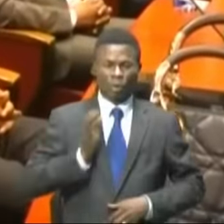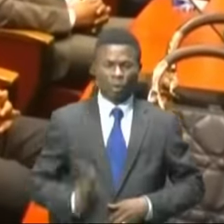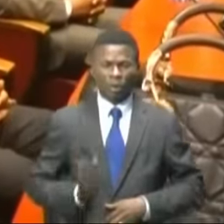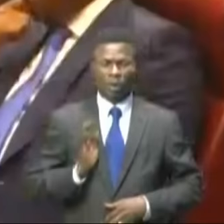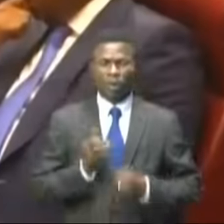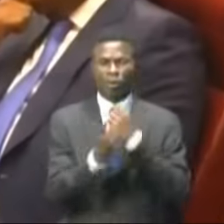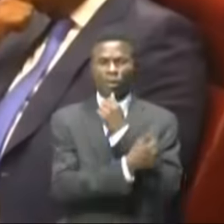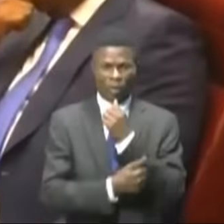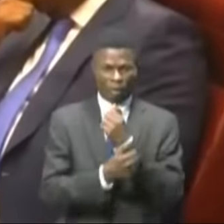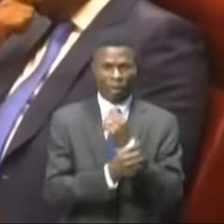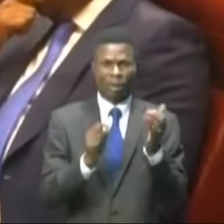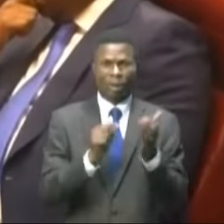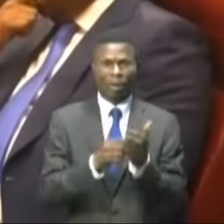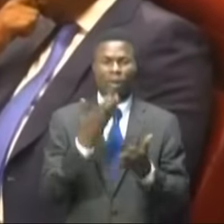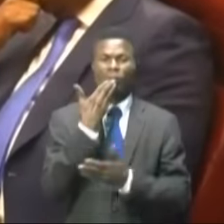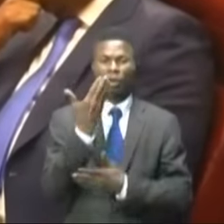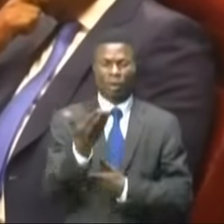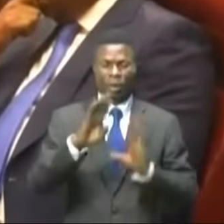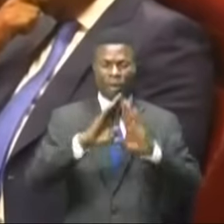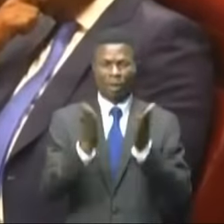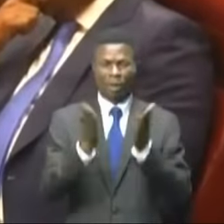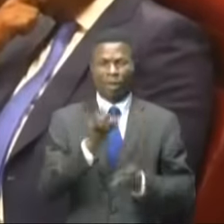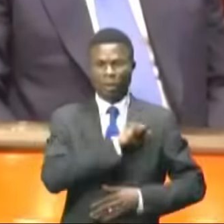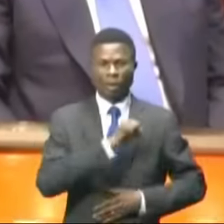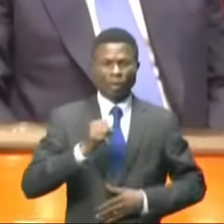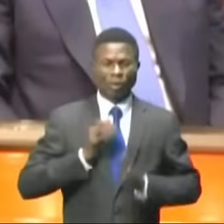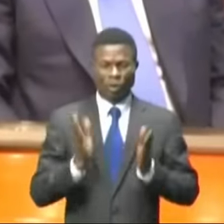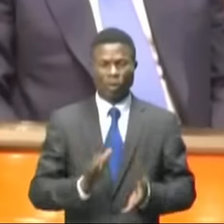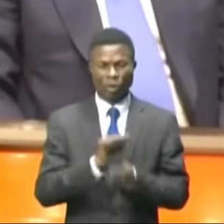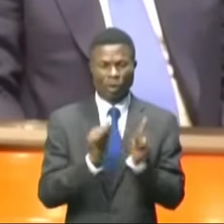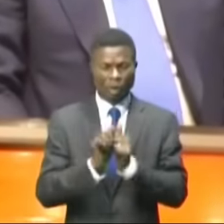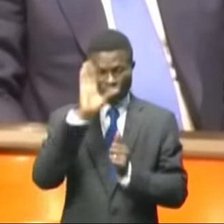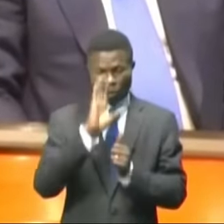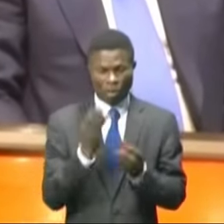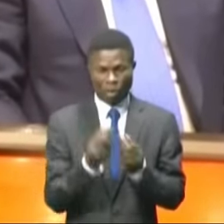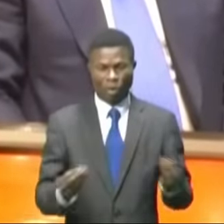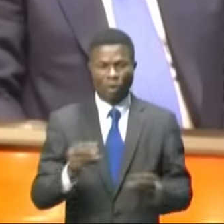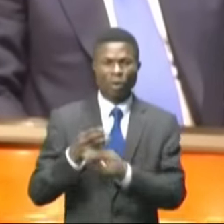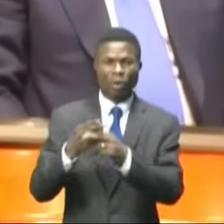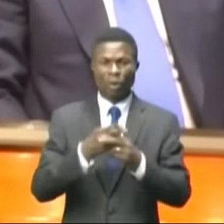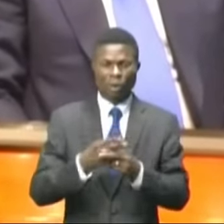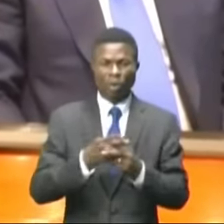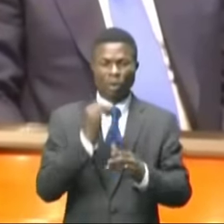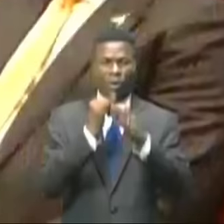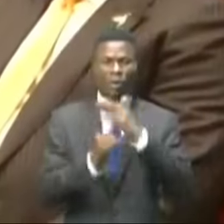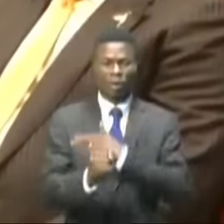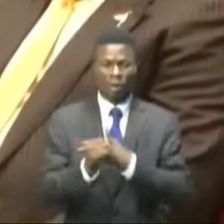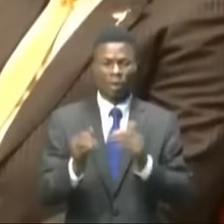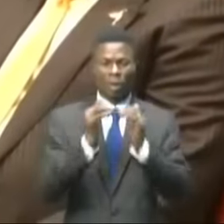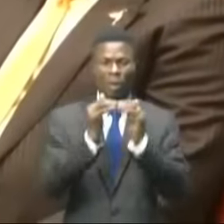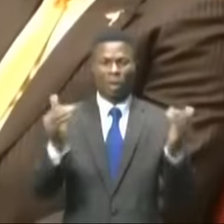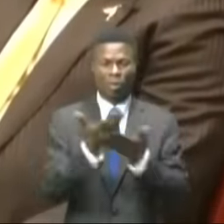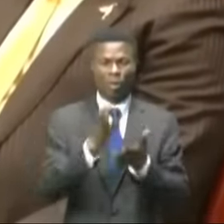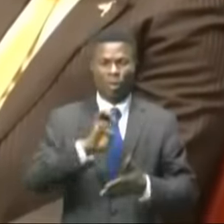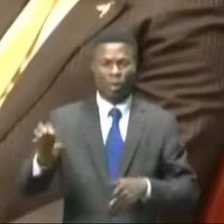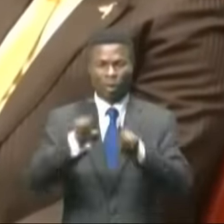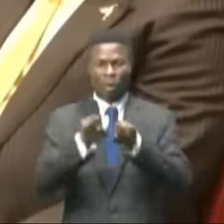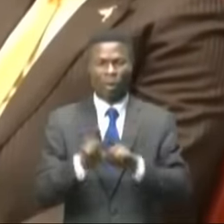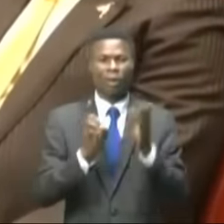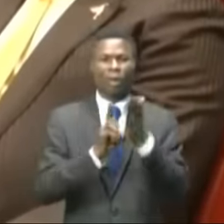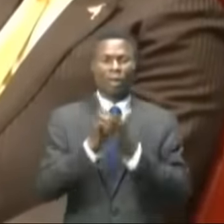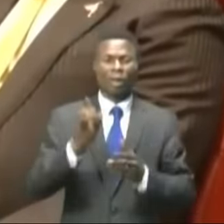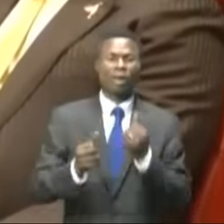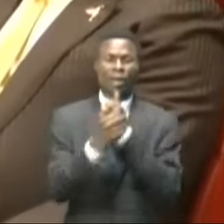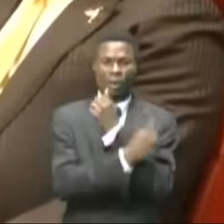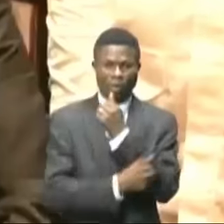pays. Il a en outre rappelé aux sénateurs le défi à relever, à savoir la sécurité intérieure, la pacification et le développement du